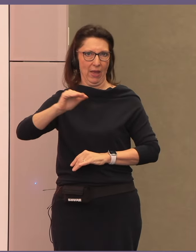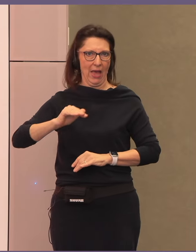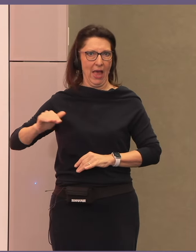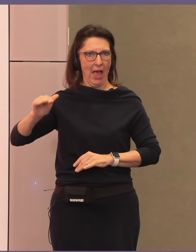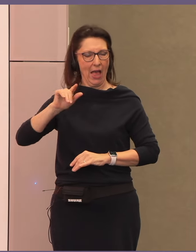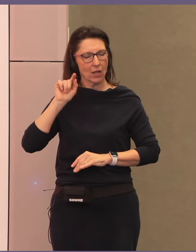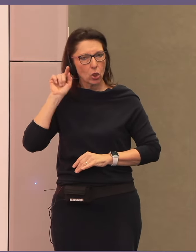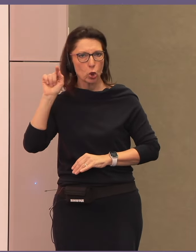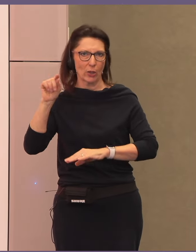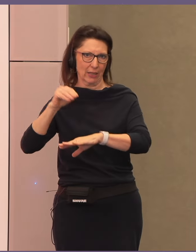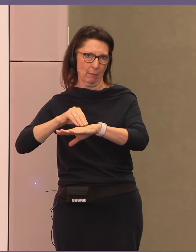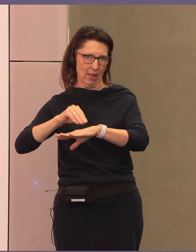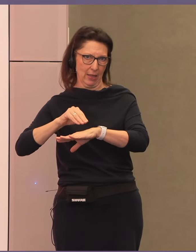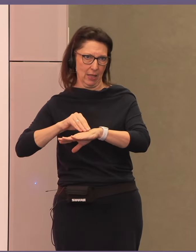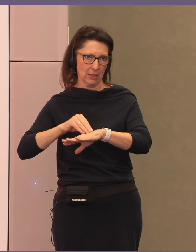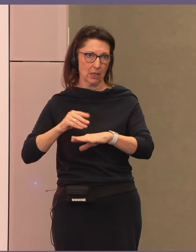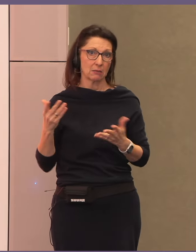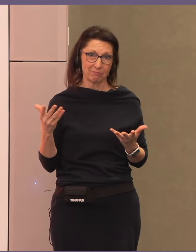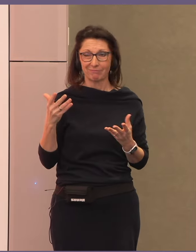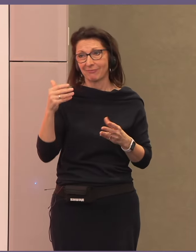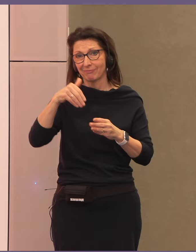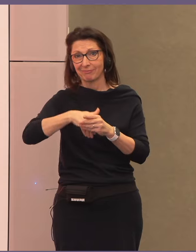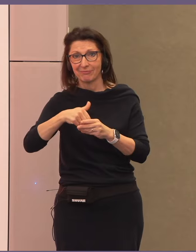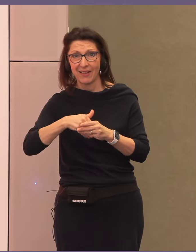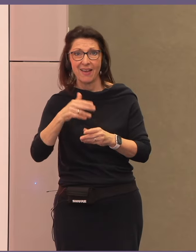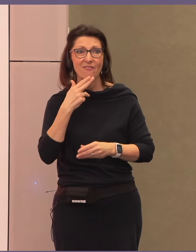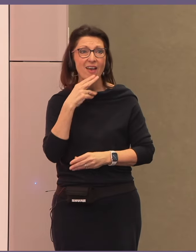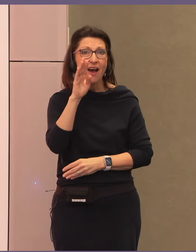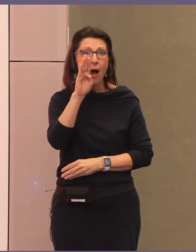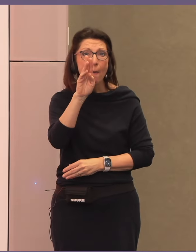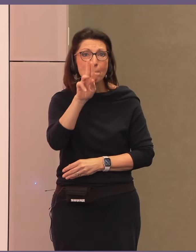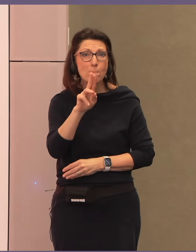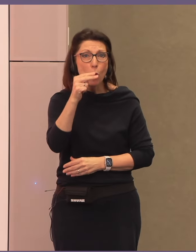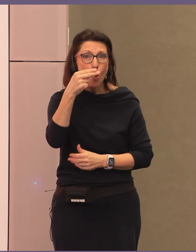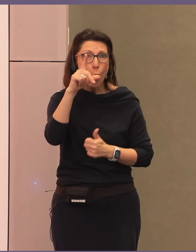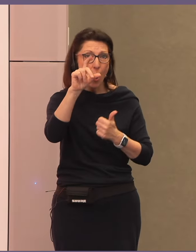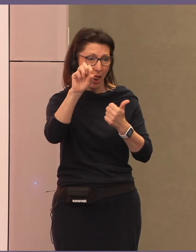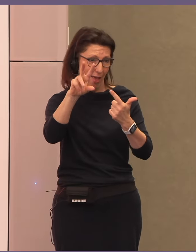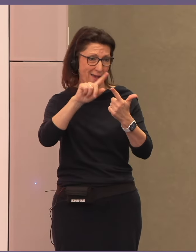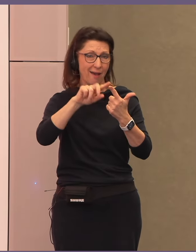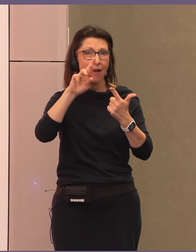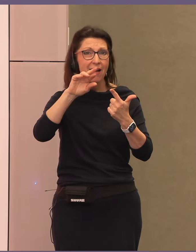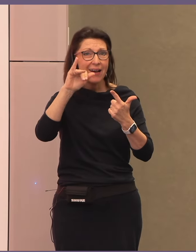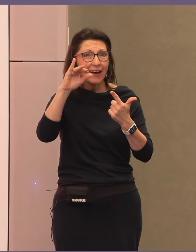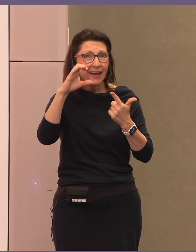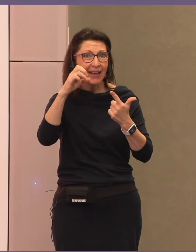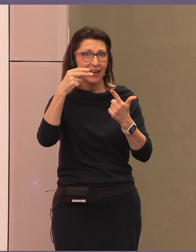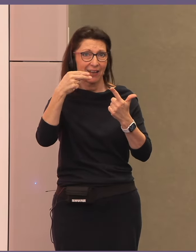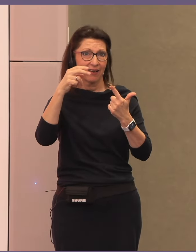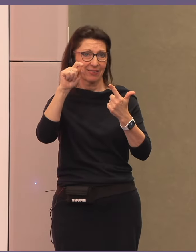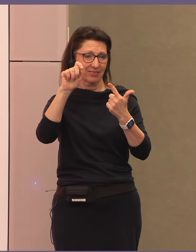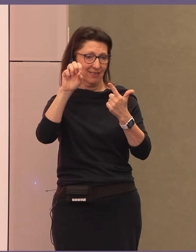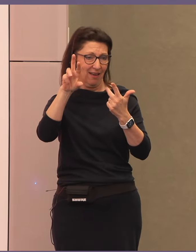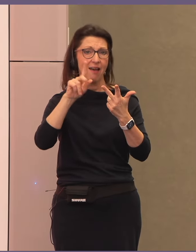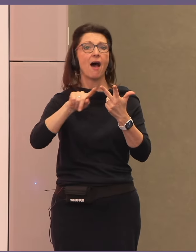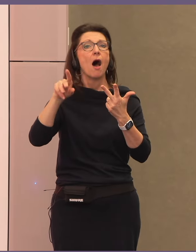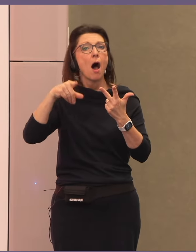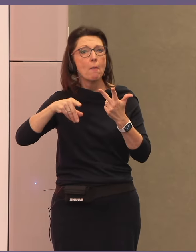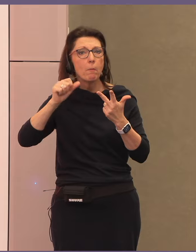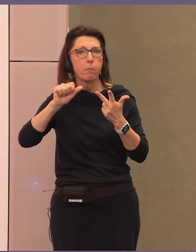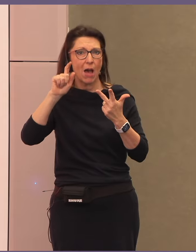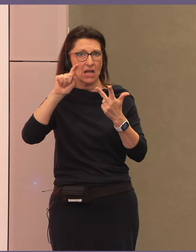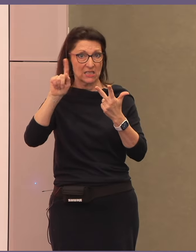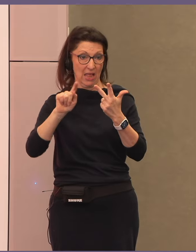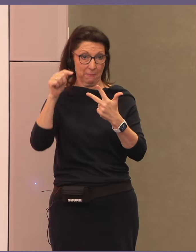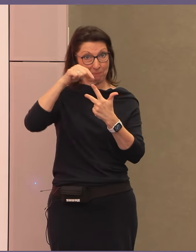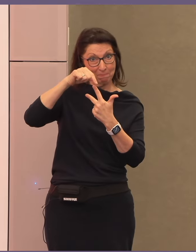gemeldet. Unter ihnen, ich denke, Sie kennen sie, Charlotte Bühler, Elise Richter, Erna Patzelt und die genannte Marianne Thalmann. Elise